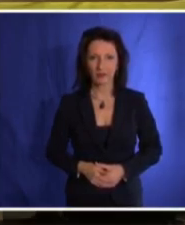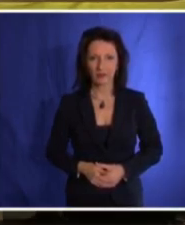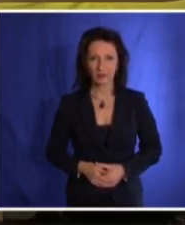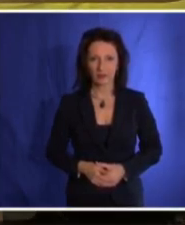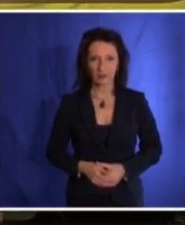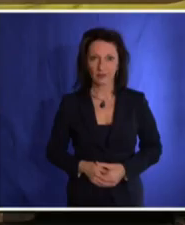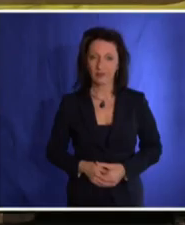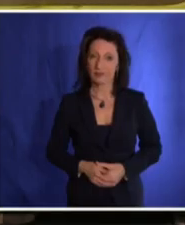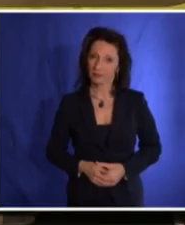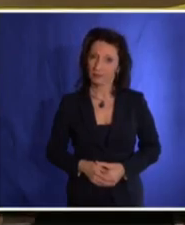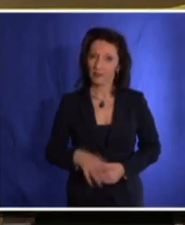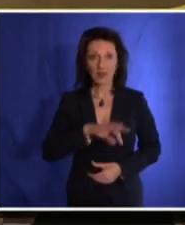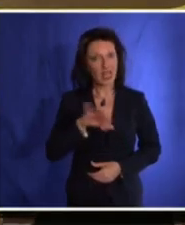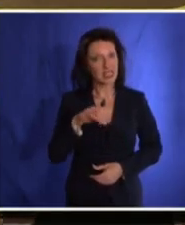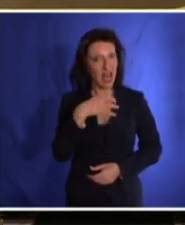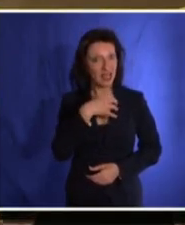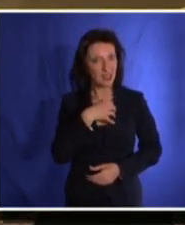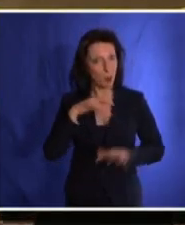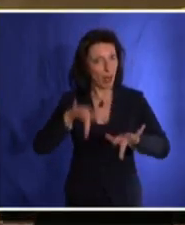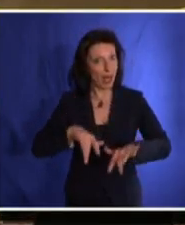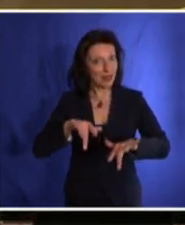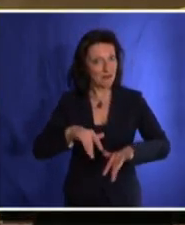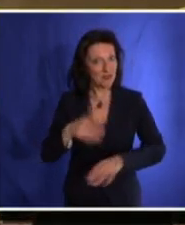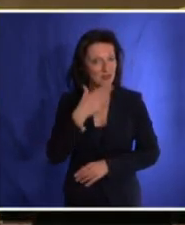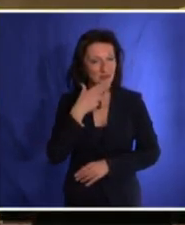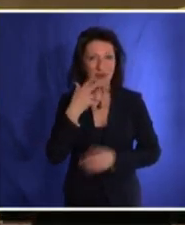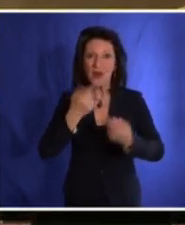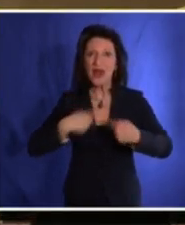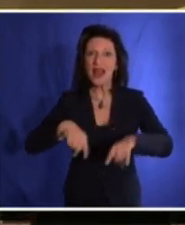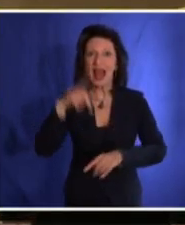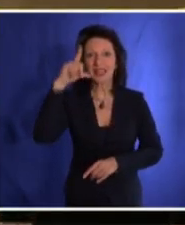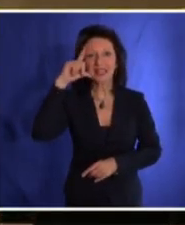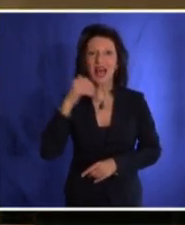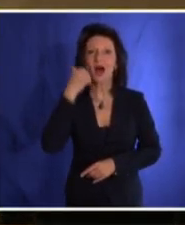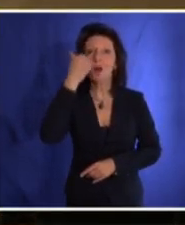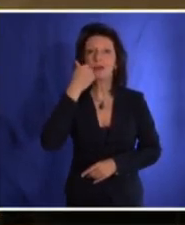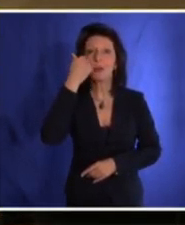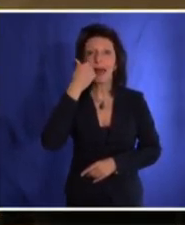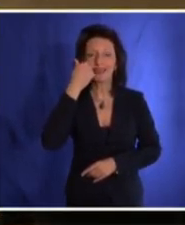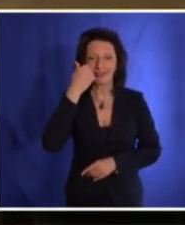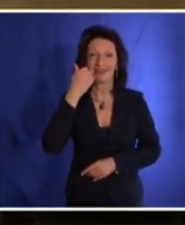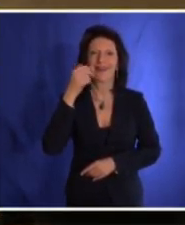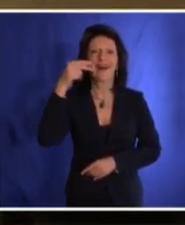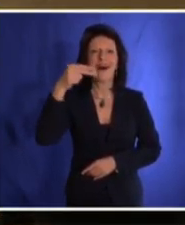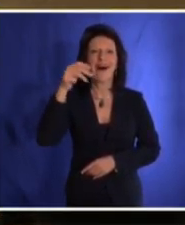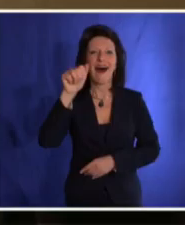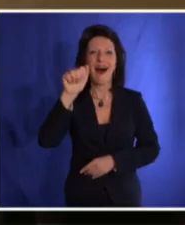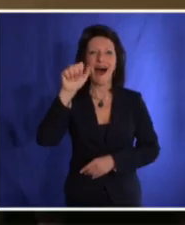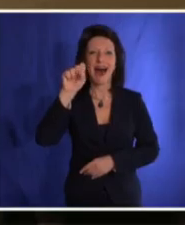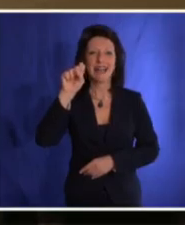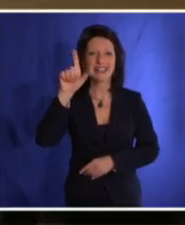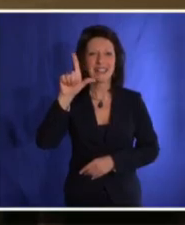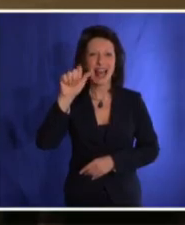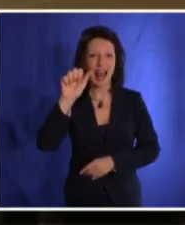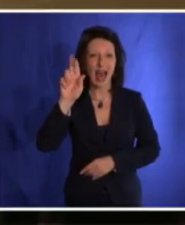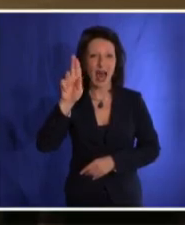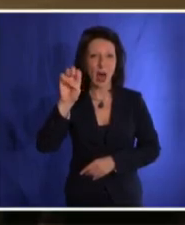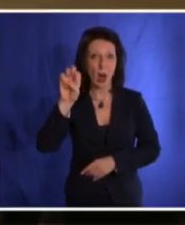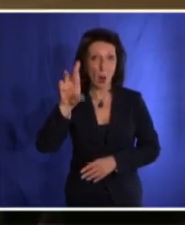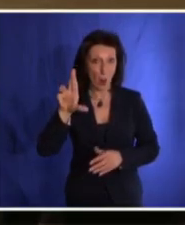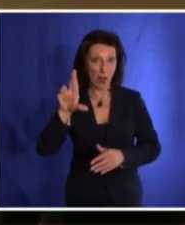Ich begrüße aus Salzburg unseren Landeshauptmann in Salzburg, Wilfried Haslauer. Herzlich willkommen in Niederösterreich.